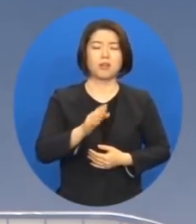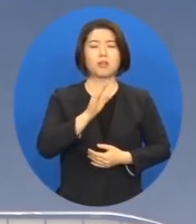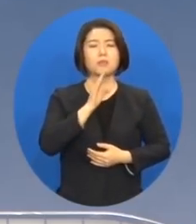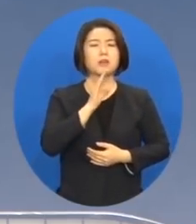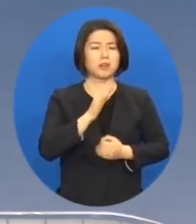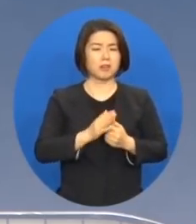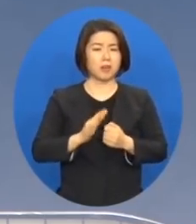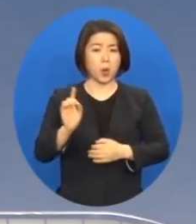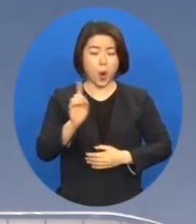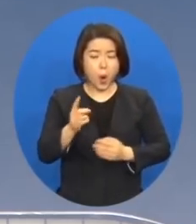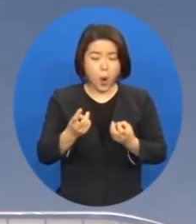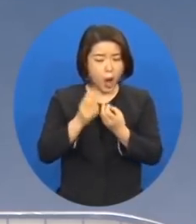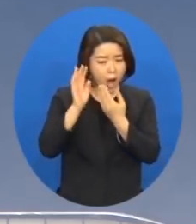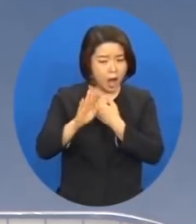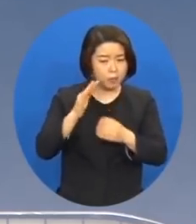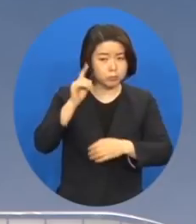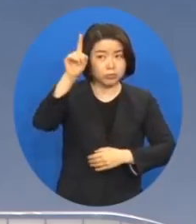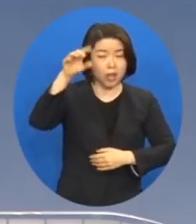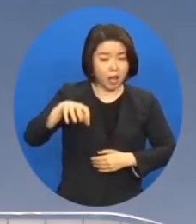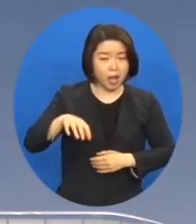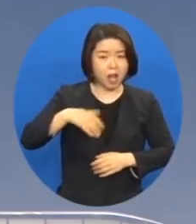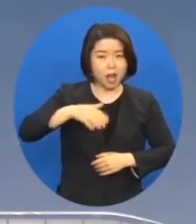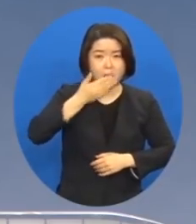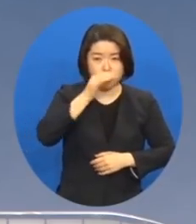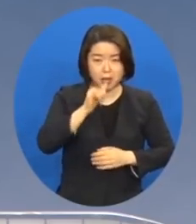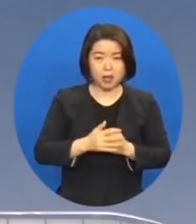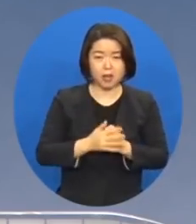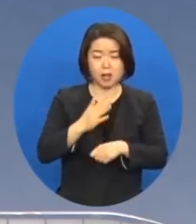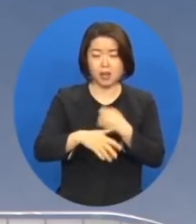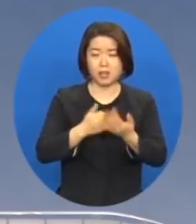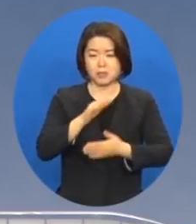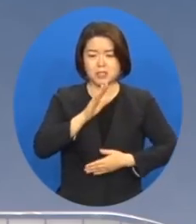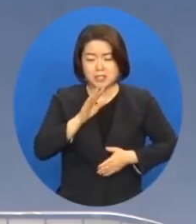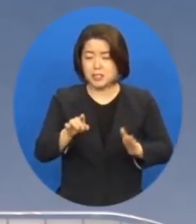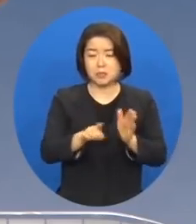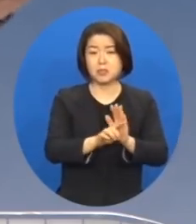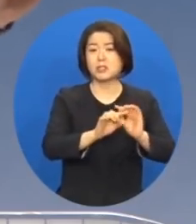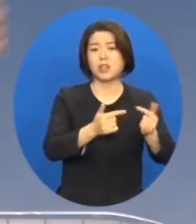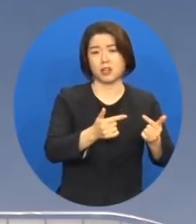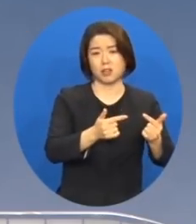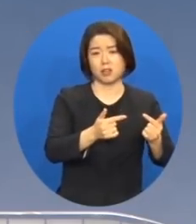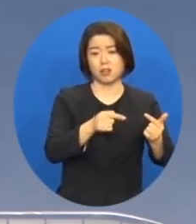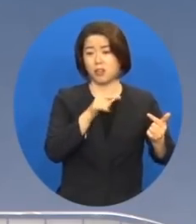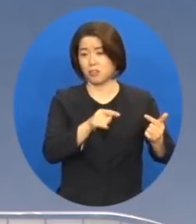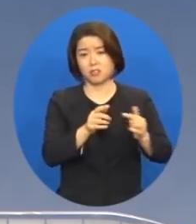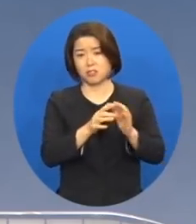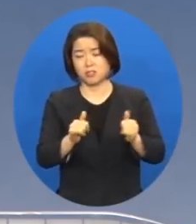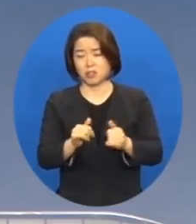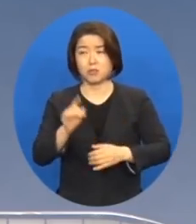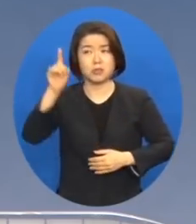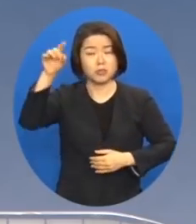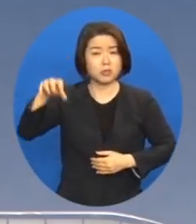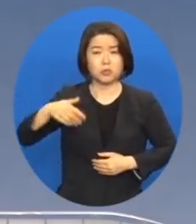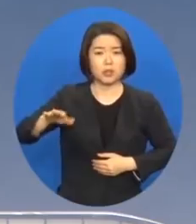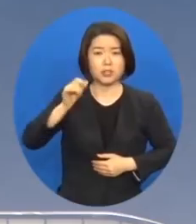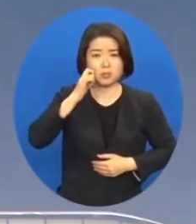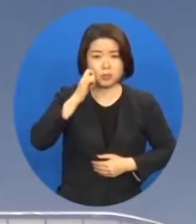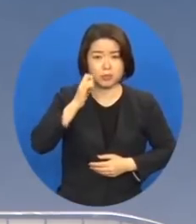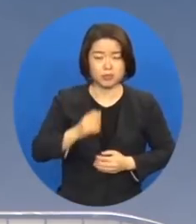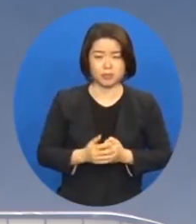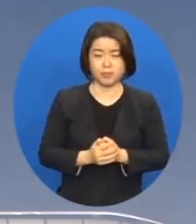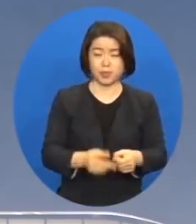가요? 하나님을 진짜 믿는 사람이 아니에요. 그런 사람이 어떻게 천국에 간다고 할 수 있겠어요?